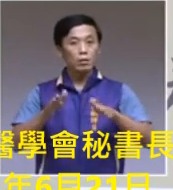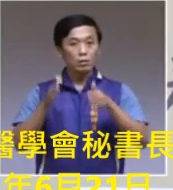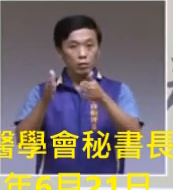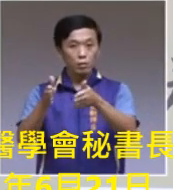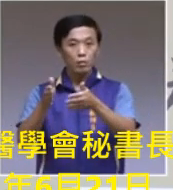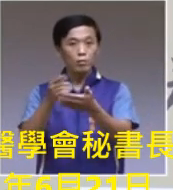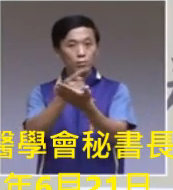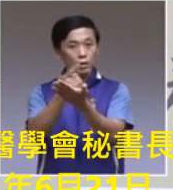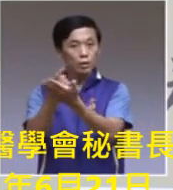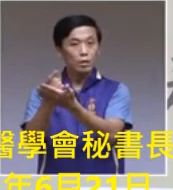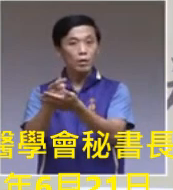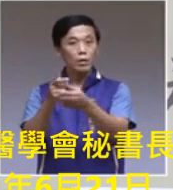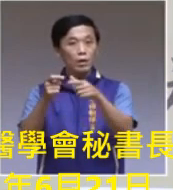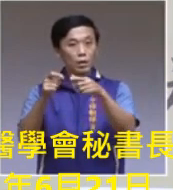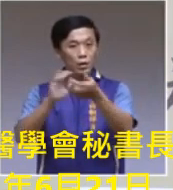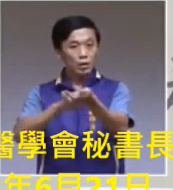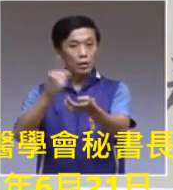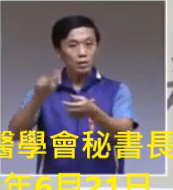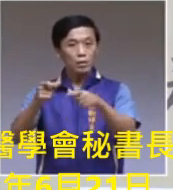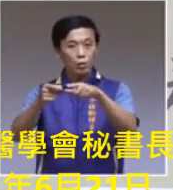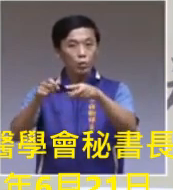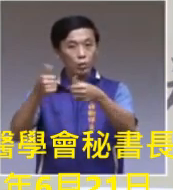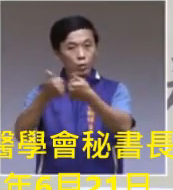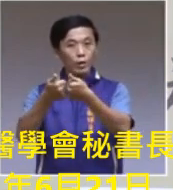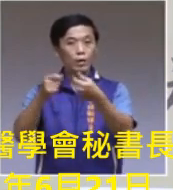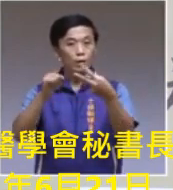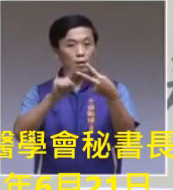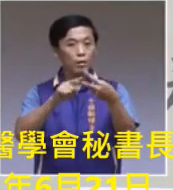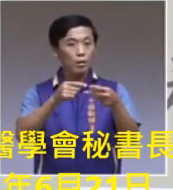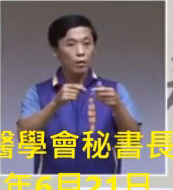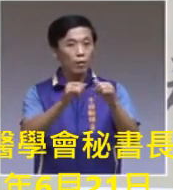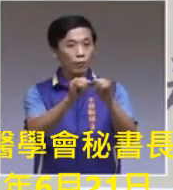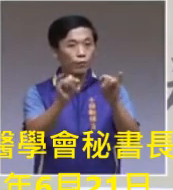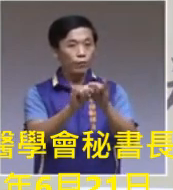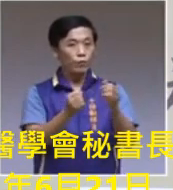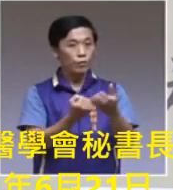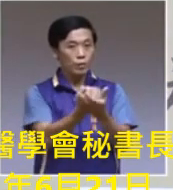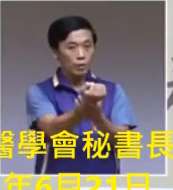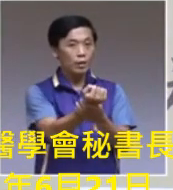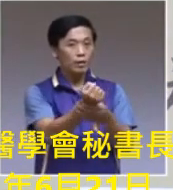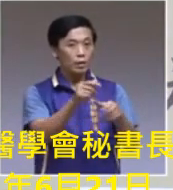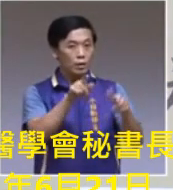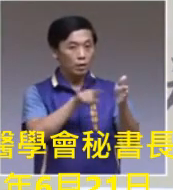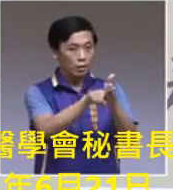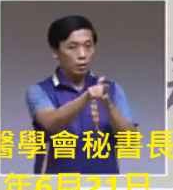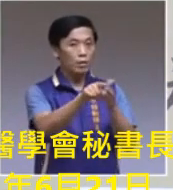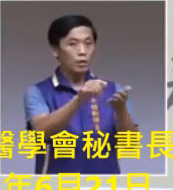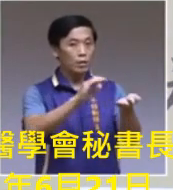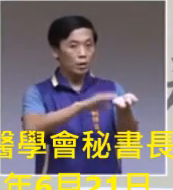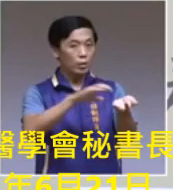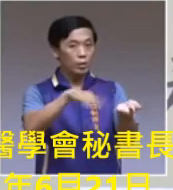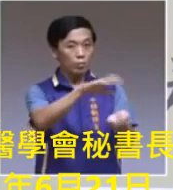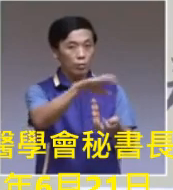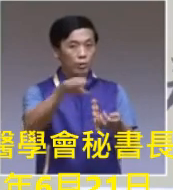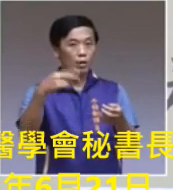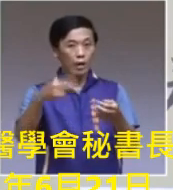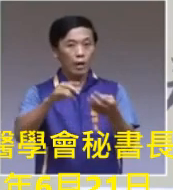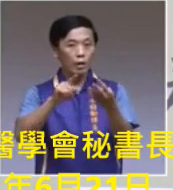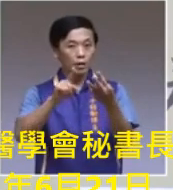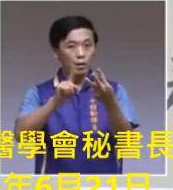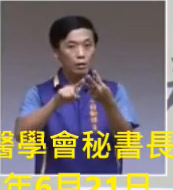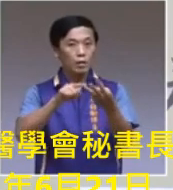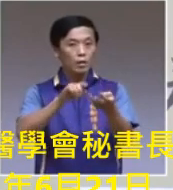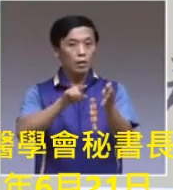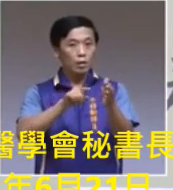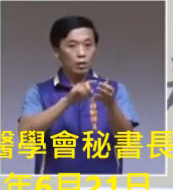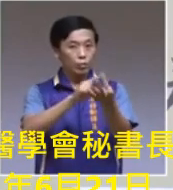的医师工会还有我们的妇产科的医疗院所跟我们23家的专